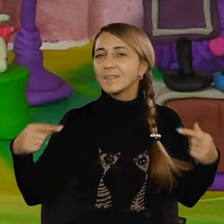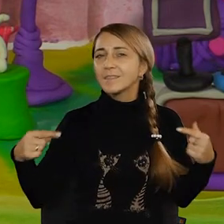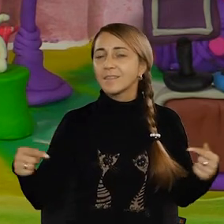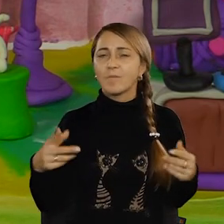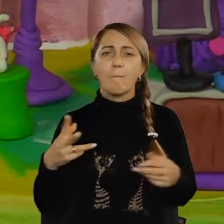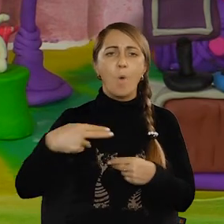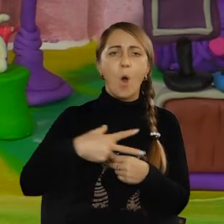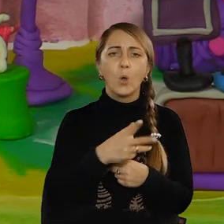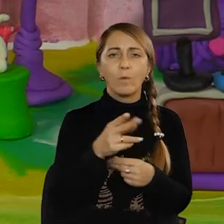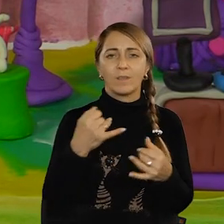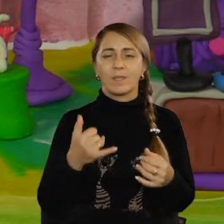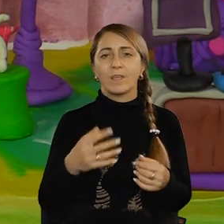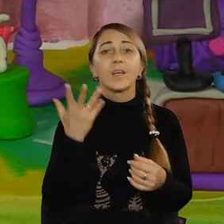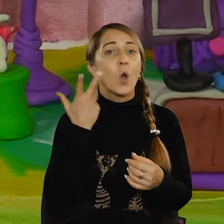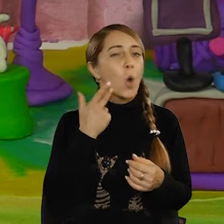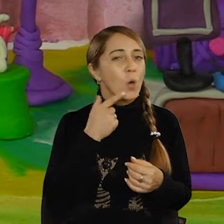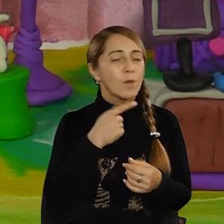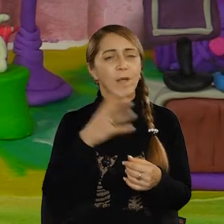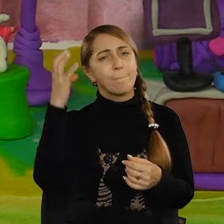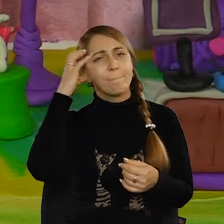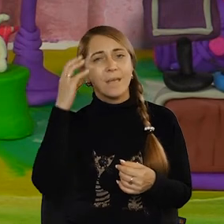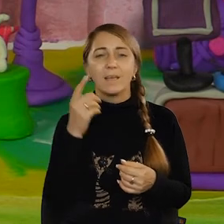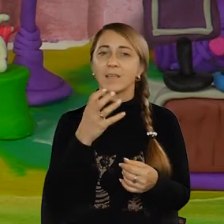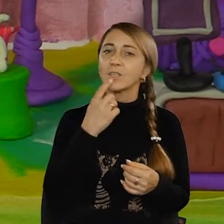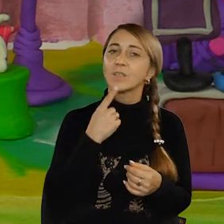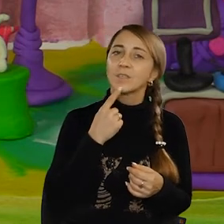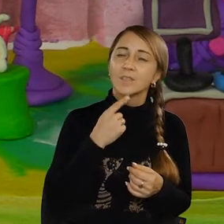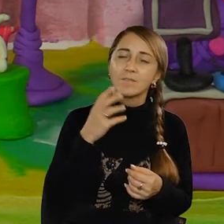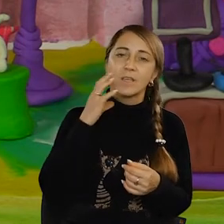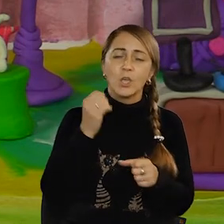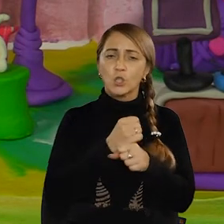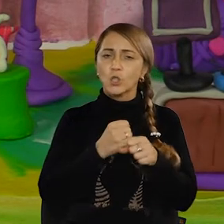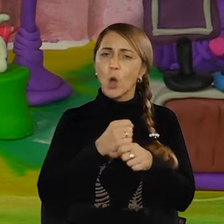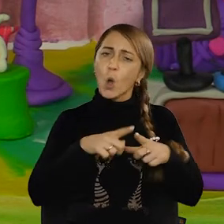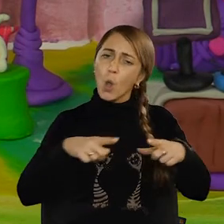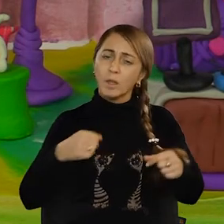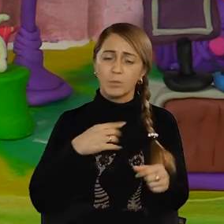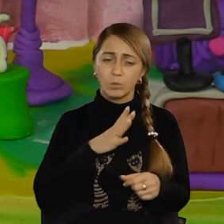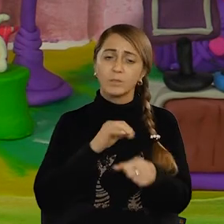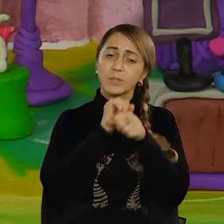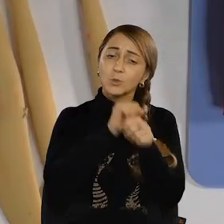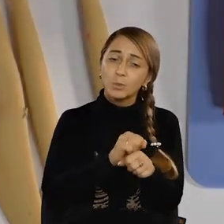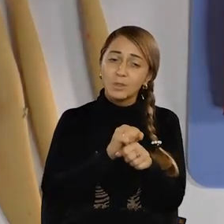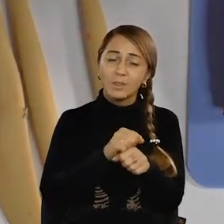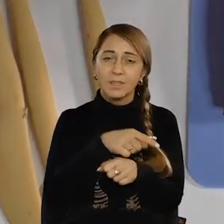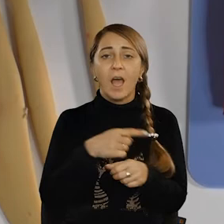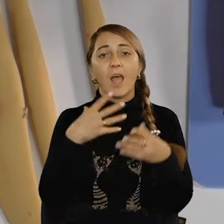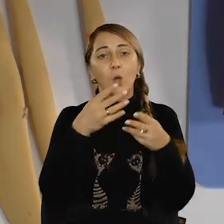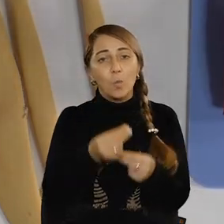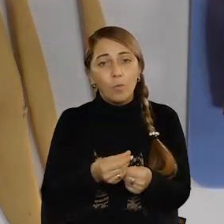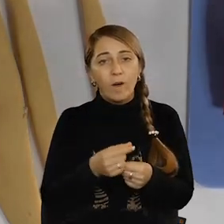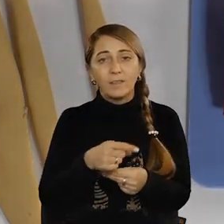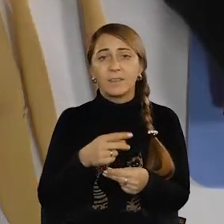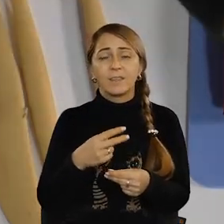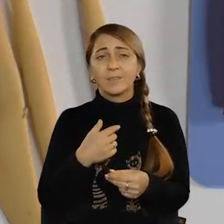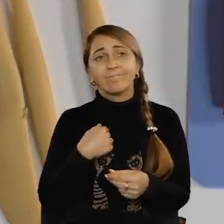найрізноманітніших покроїв та кольорів – білі, чорні, червоні. Шоколадка була зупинилася біля них, але купувати